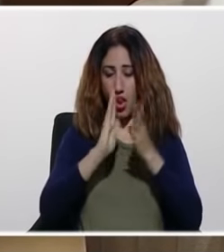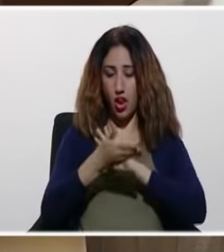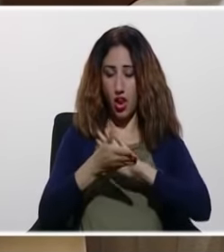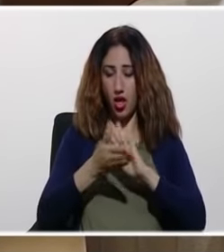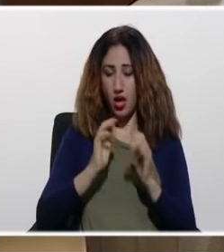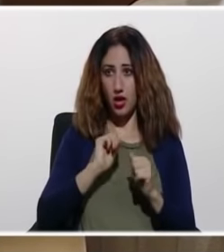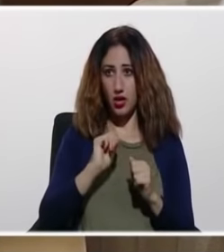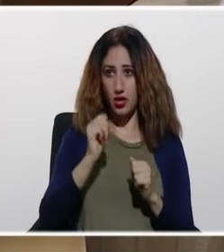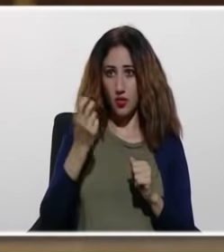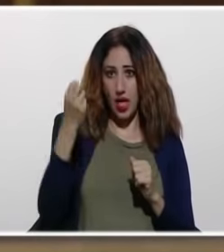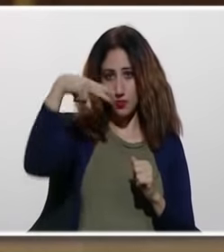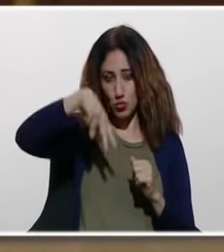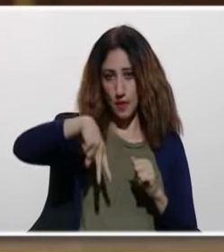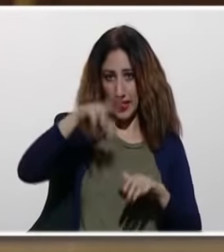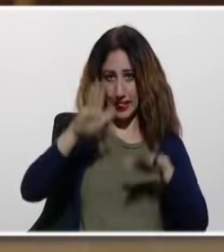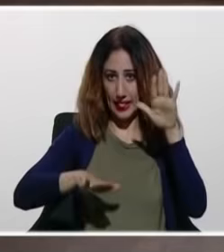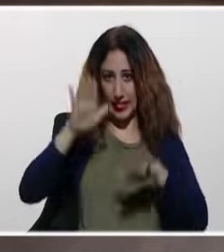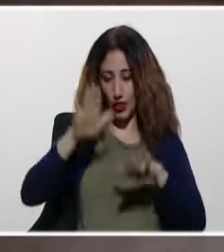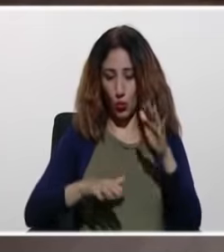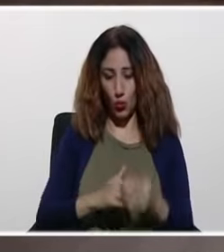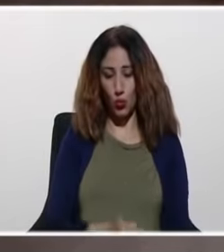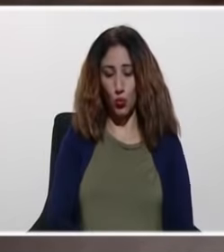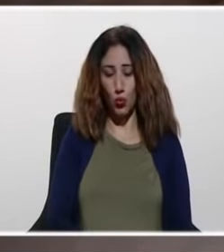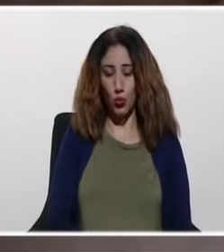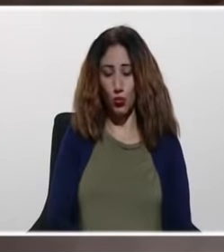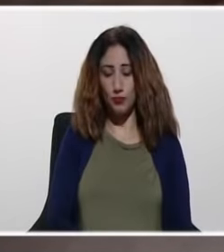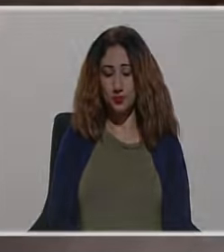بتاعي كان 85 كيلو. دوريني كده.